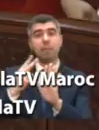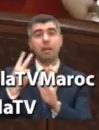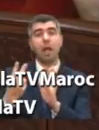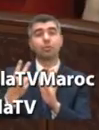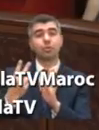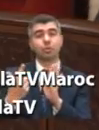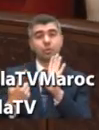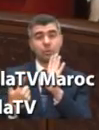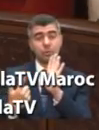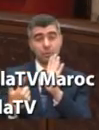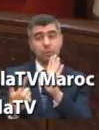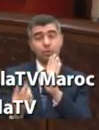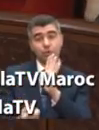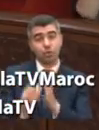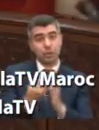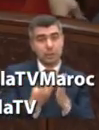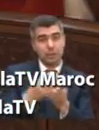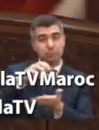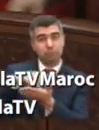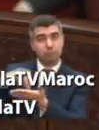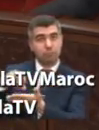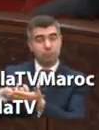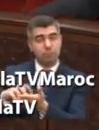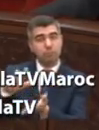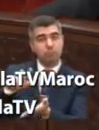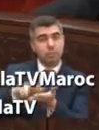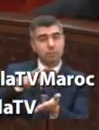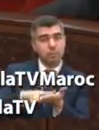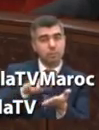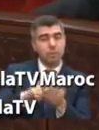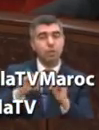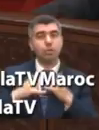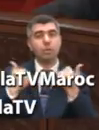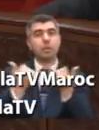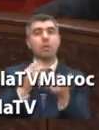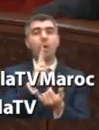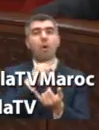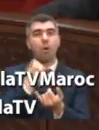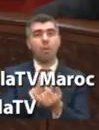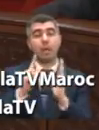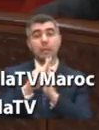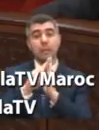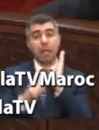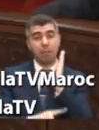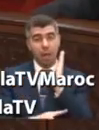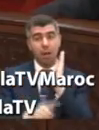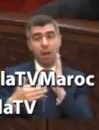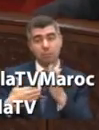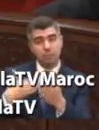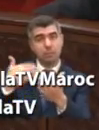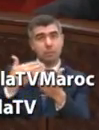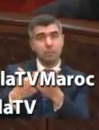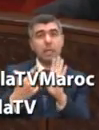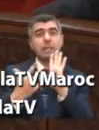جامعية ومن طرف، وكانت المصادقة من طرف مجلس الحكومة. والأسبوع المقبل إن شاء الله ولا دابا جوج الأسابيع